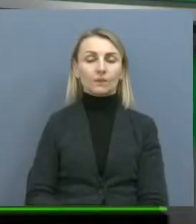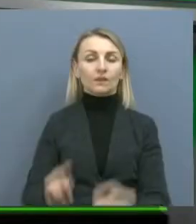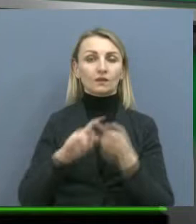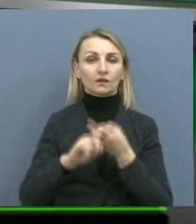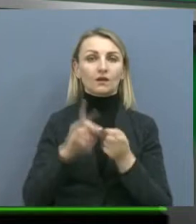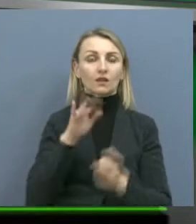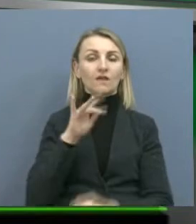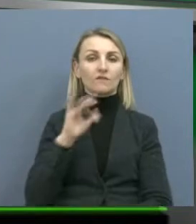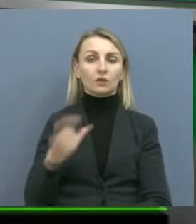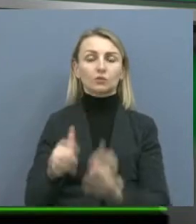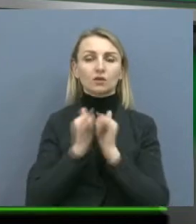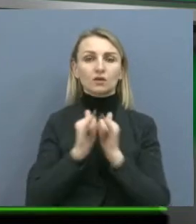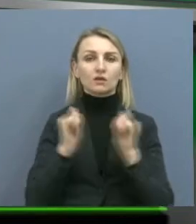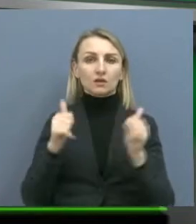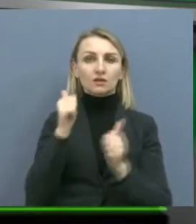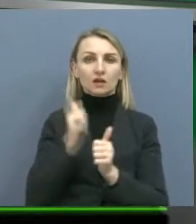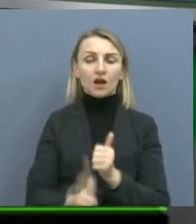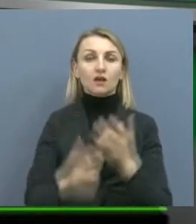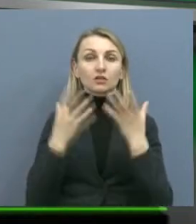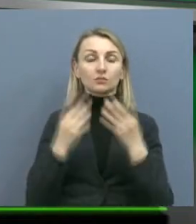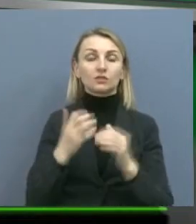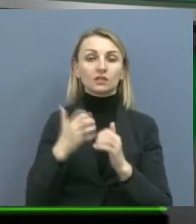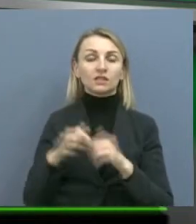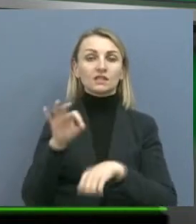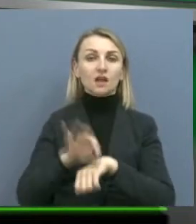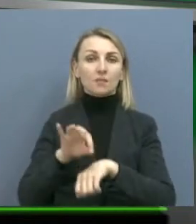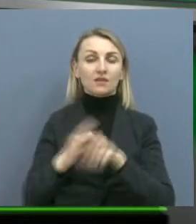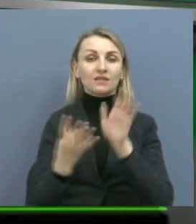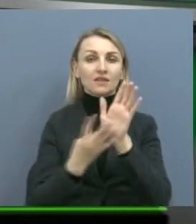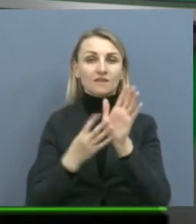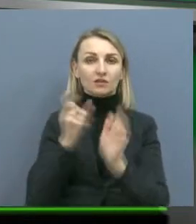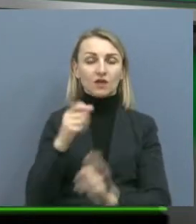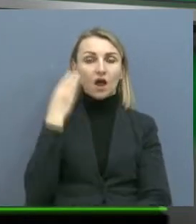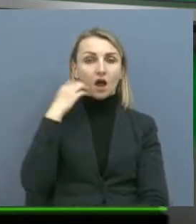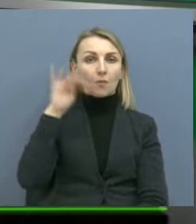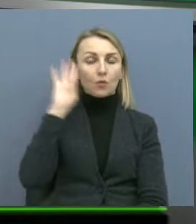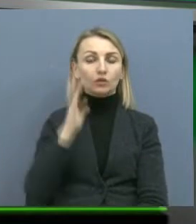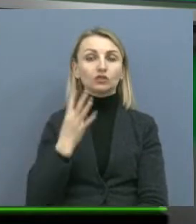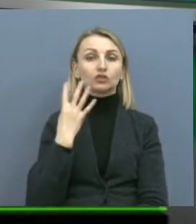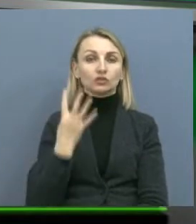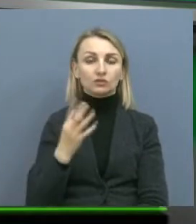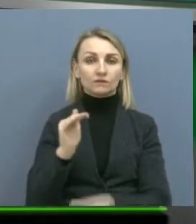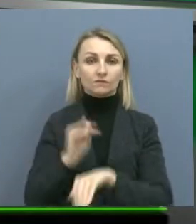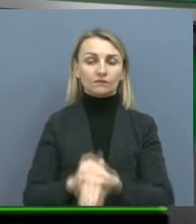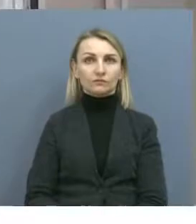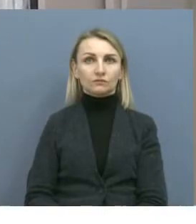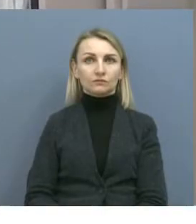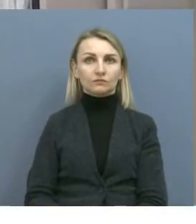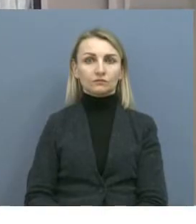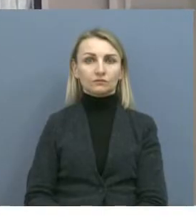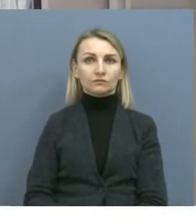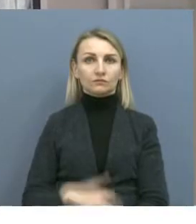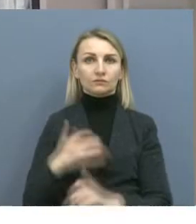Коронавирусная инфекция распространяется с каждым днем. Среди заболевших 9 акмолинцев, четверо из которых выявлены сегодня.